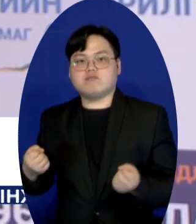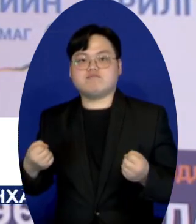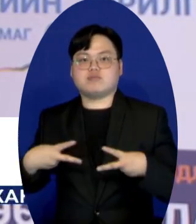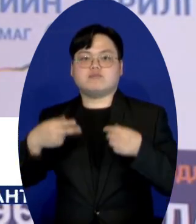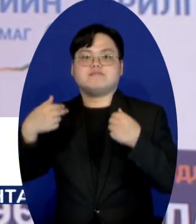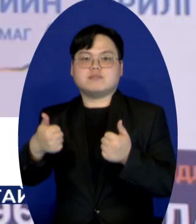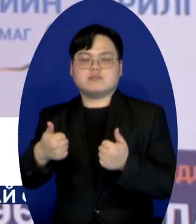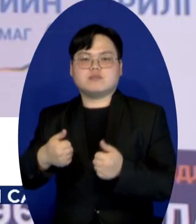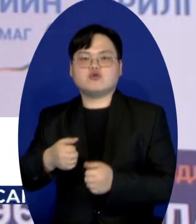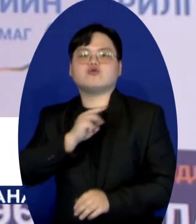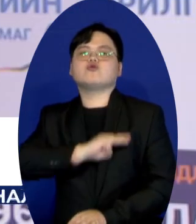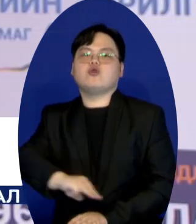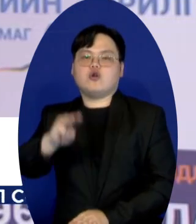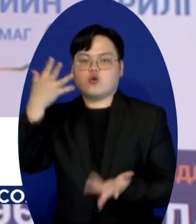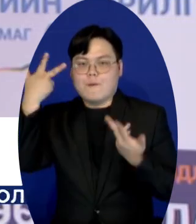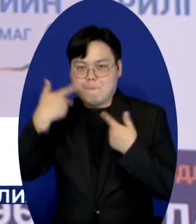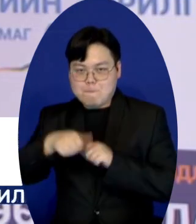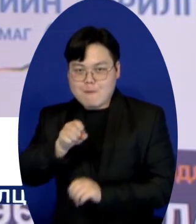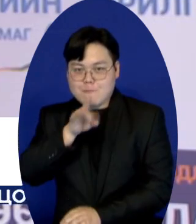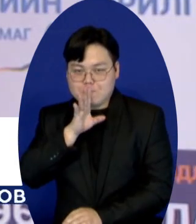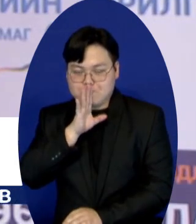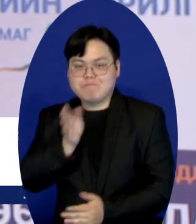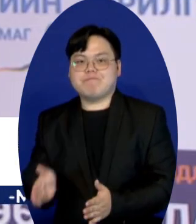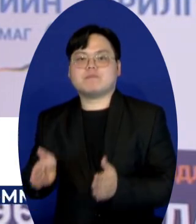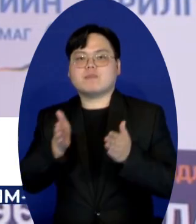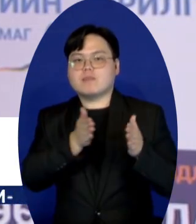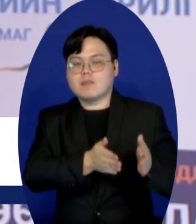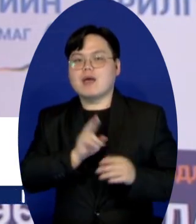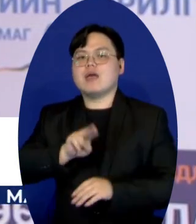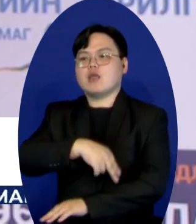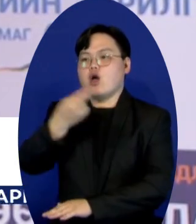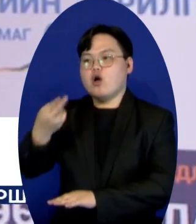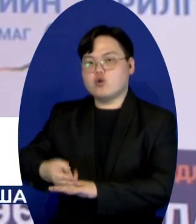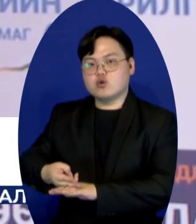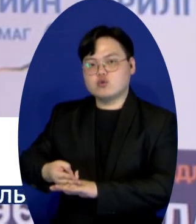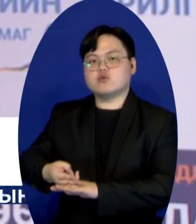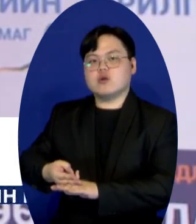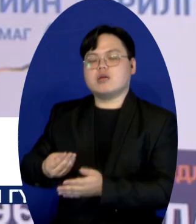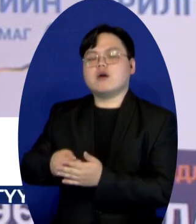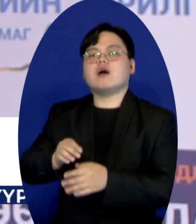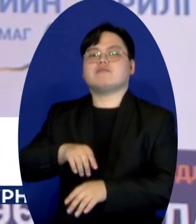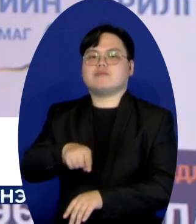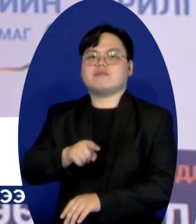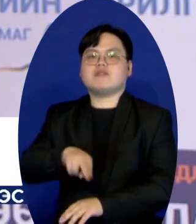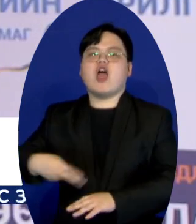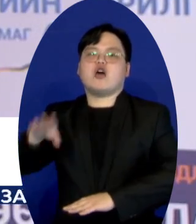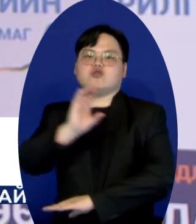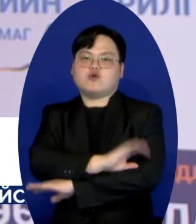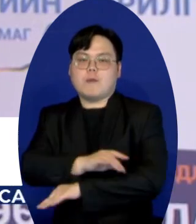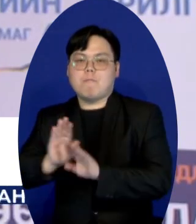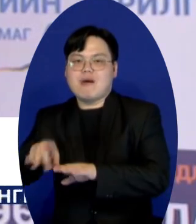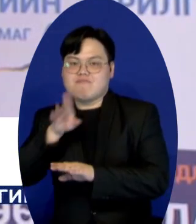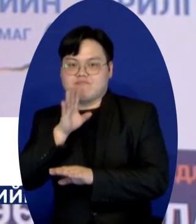арга хэмжээ зохион байгуулах чинь. За мөн одоо ихтэй зургуулуудыг одоо Дархан Уулын аймагт байршуулах чиглэлээр ялангуяа энэ